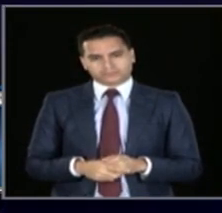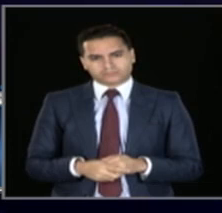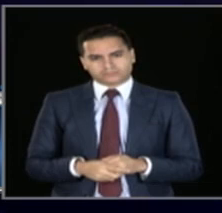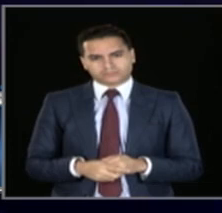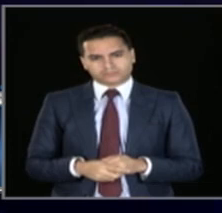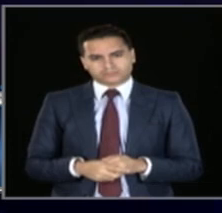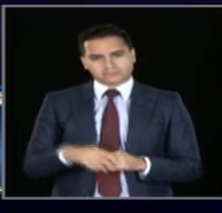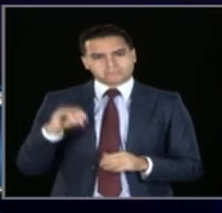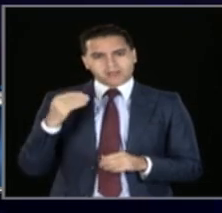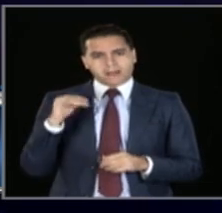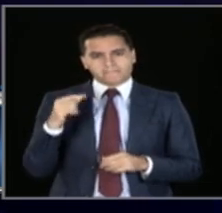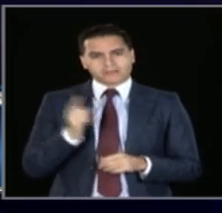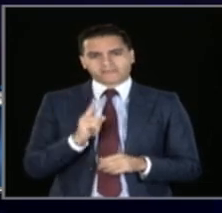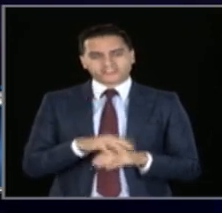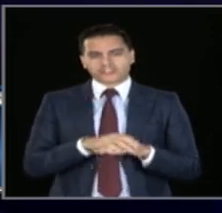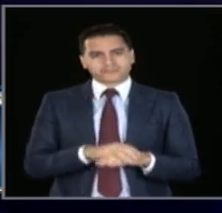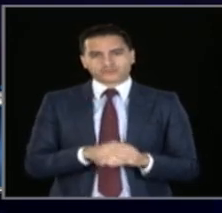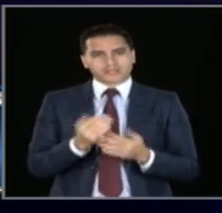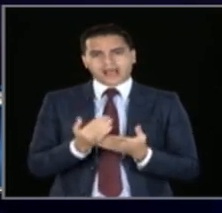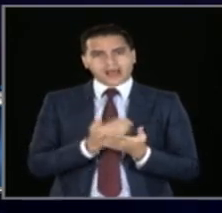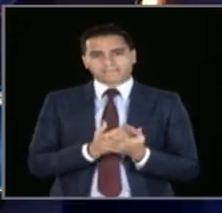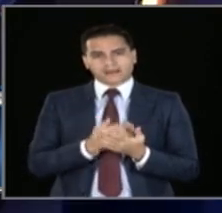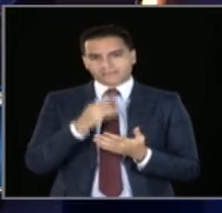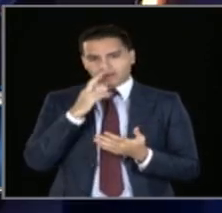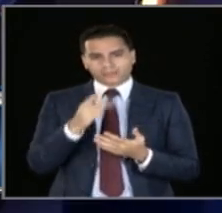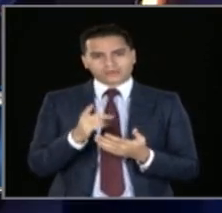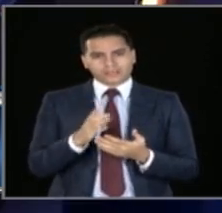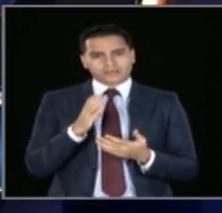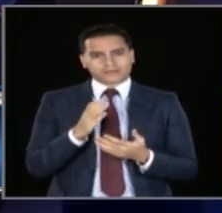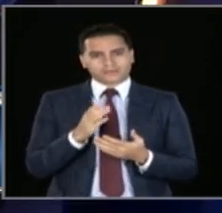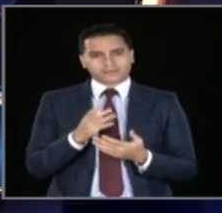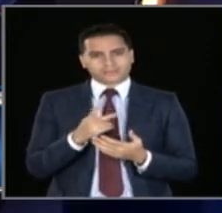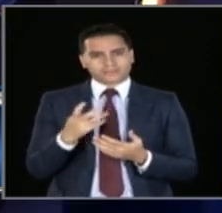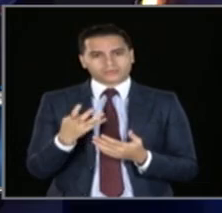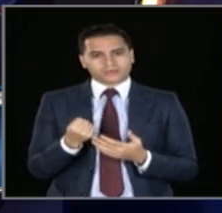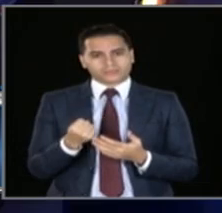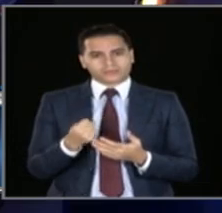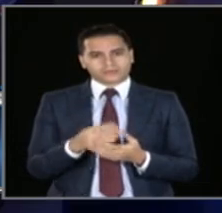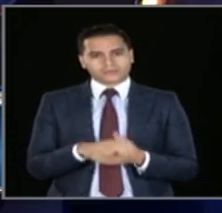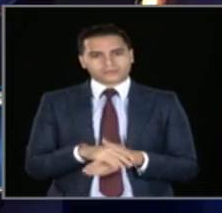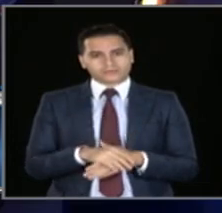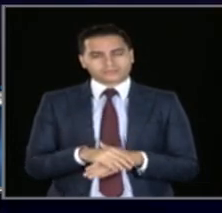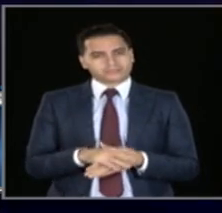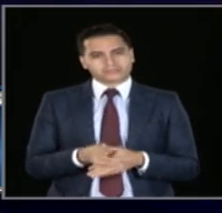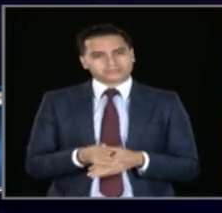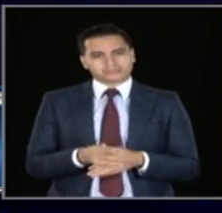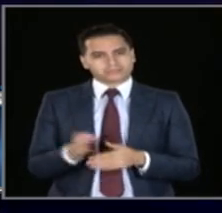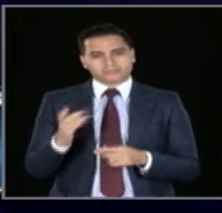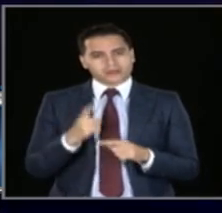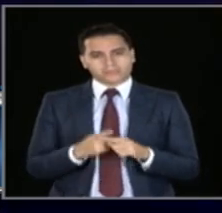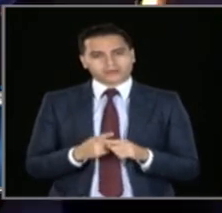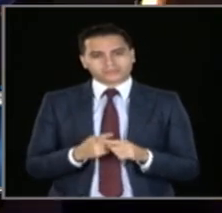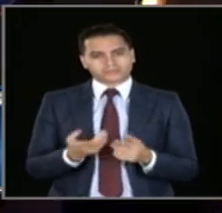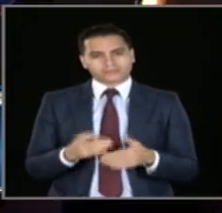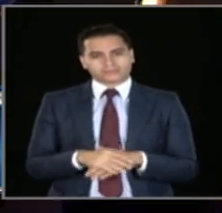محمد ما عادش بيدوس على البظر غير لما بيكون عنده الاجابه 240 اجابه